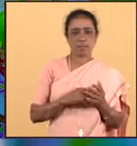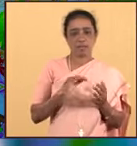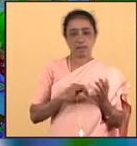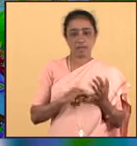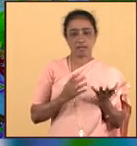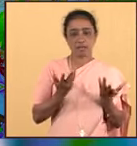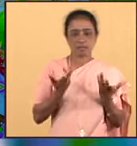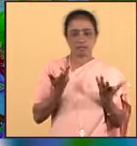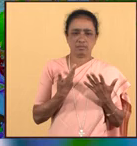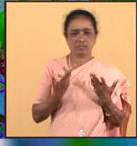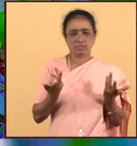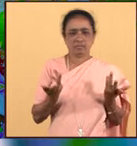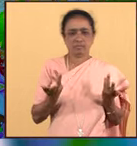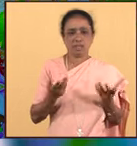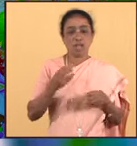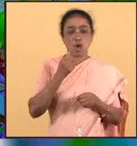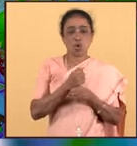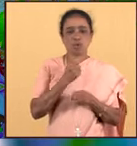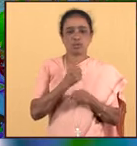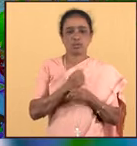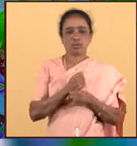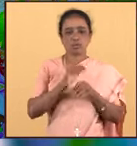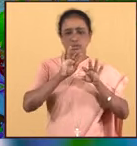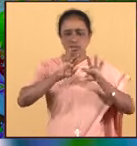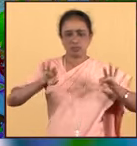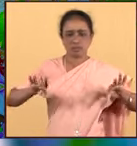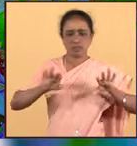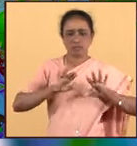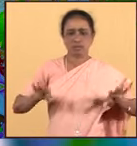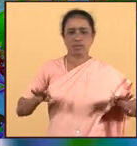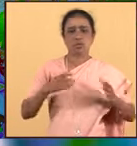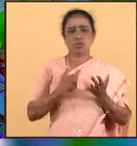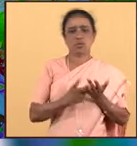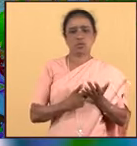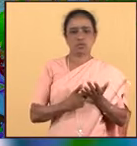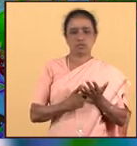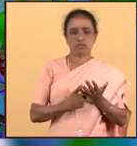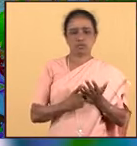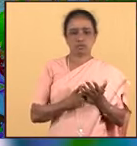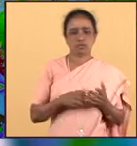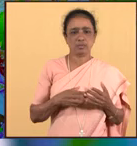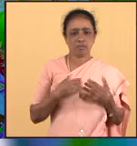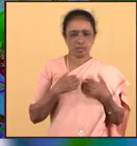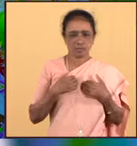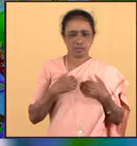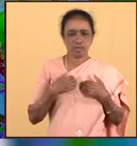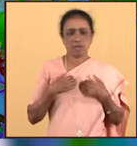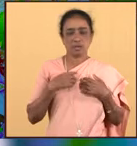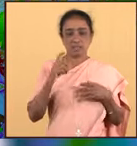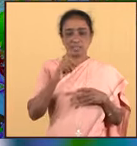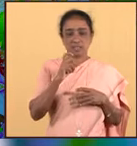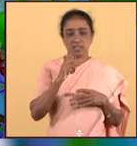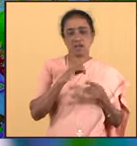அப்படிங்கெல்லாம் இருக்குது. இப்போ அதை பார்த்தோன்னா அது அரசுக்கு வந்து தனித்தனியாக பிரிக்கக்கூடிய கோட்பாடு. அப்போ ஒவ்வொரு குடிமகனும் நம்ம எல்லாரும்